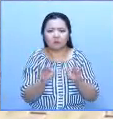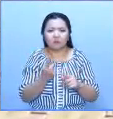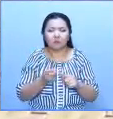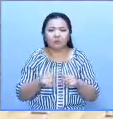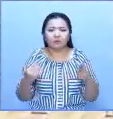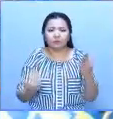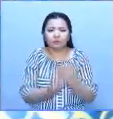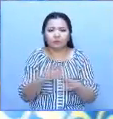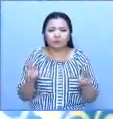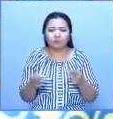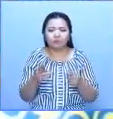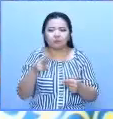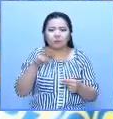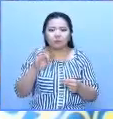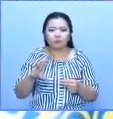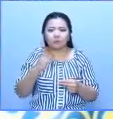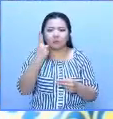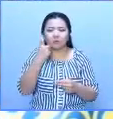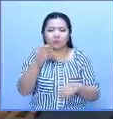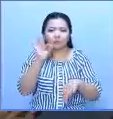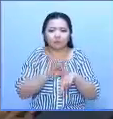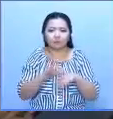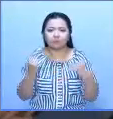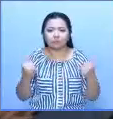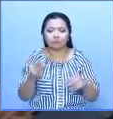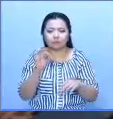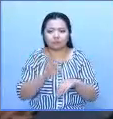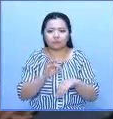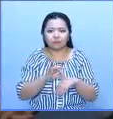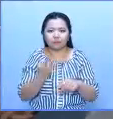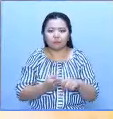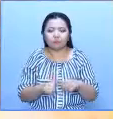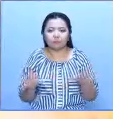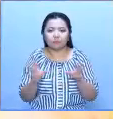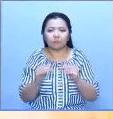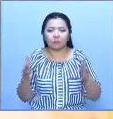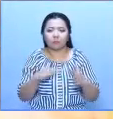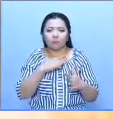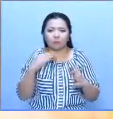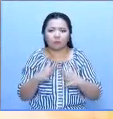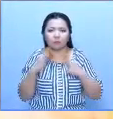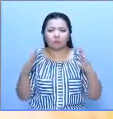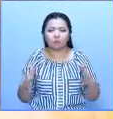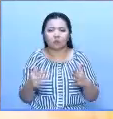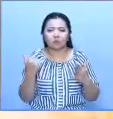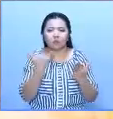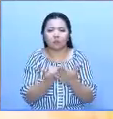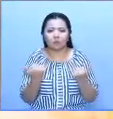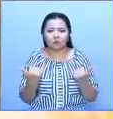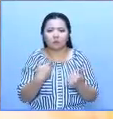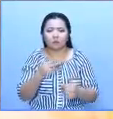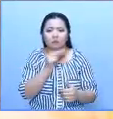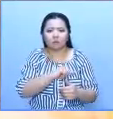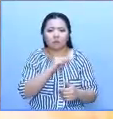клубном доме числится 100 душевнобольных, но специалисты говорят, что такой категории граждан больше. Наша цель – это трудоустройство. И они приходят к тому, что они